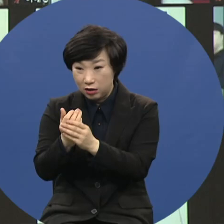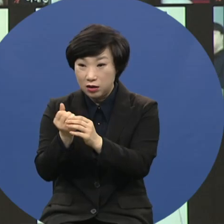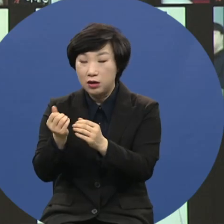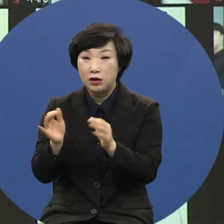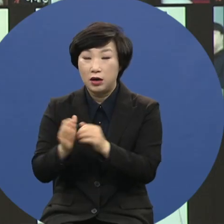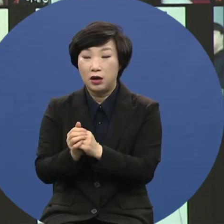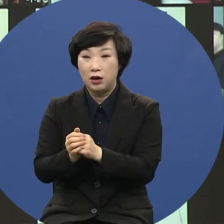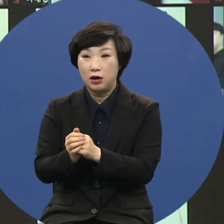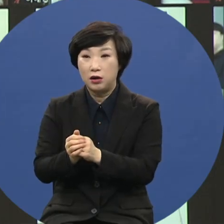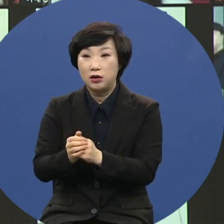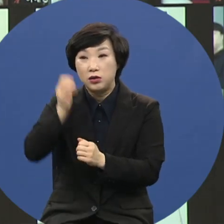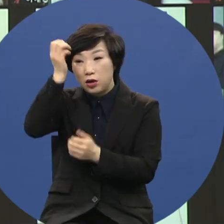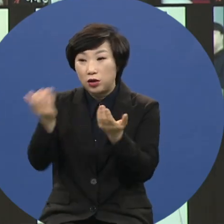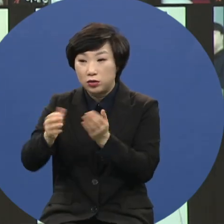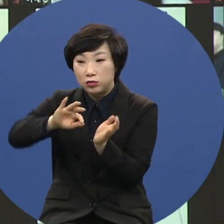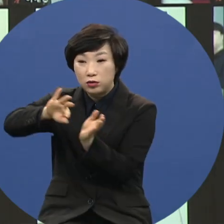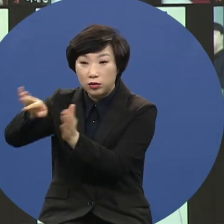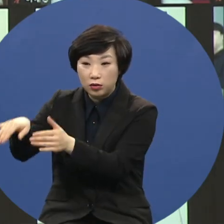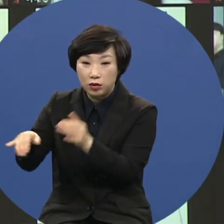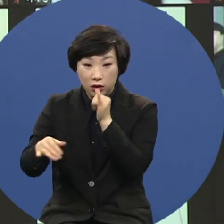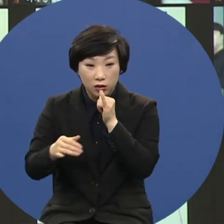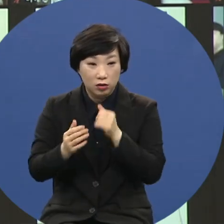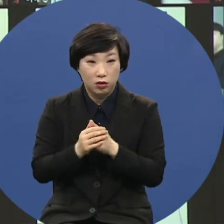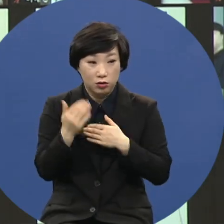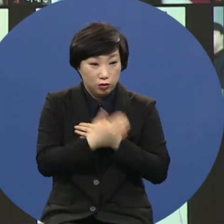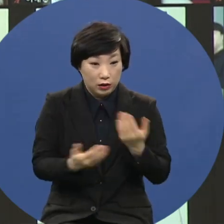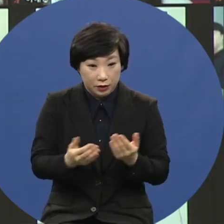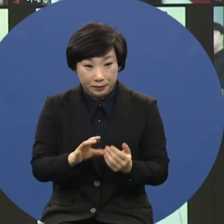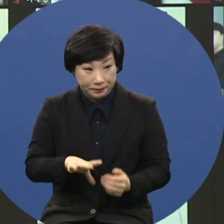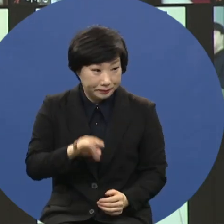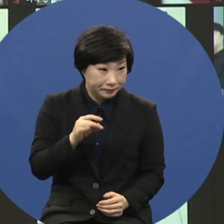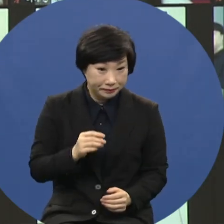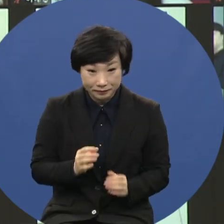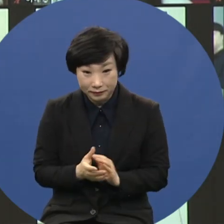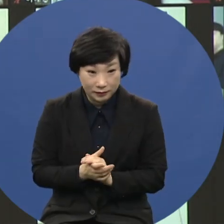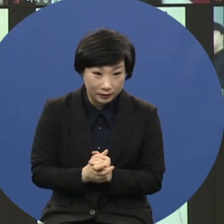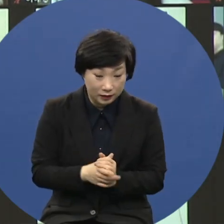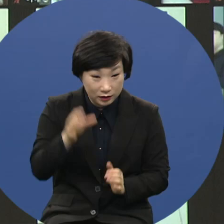영적인 것은 차선이고 육의 것이 우선이잖아요.